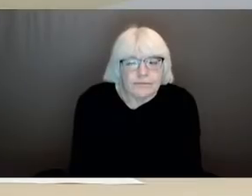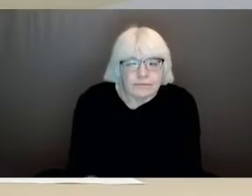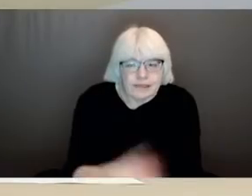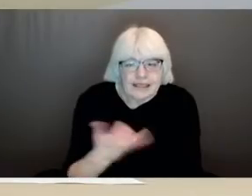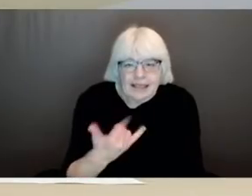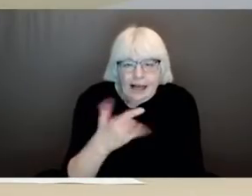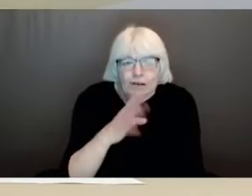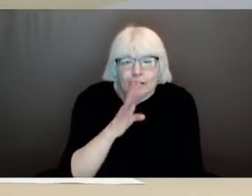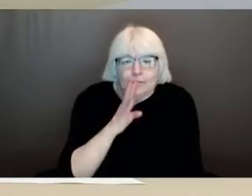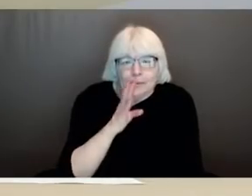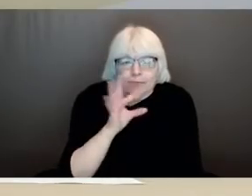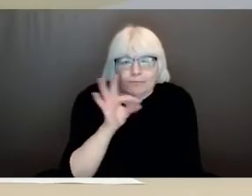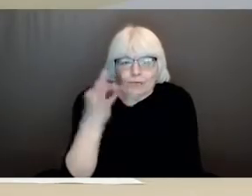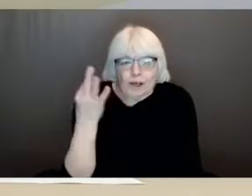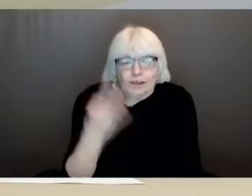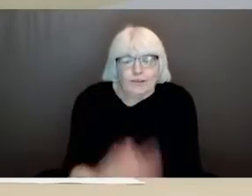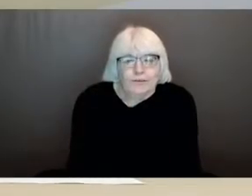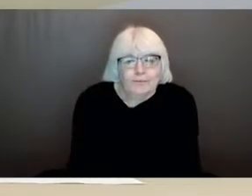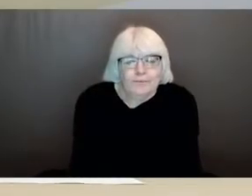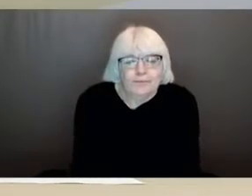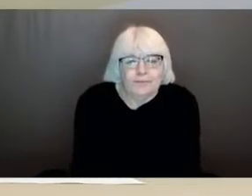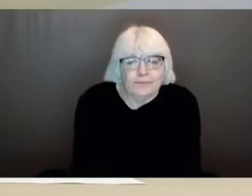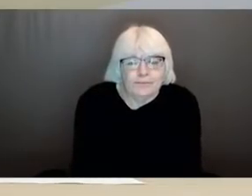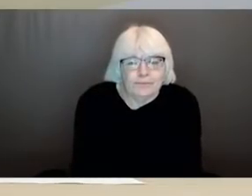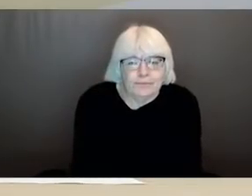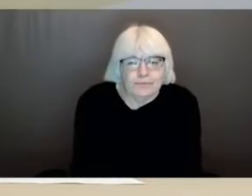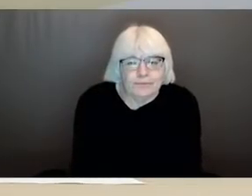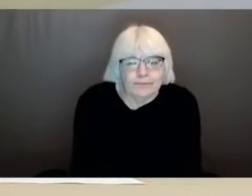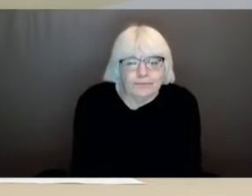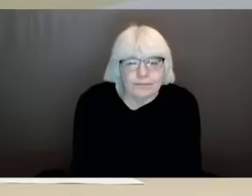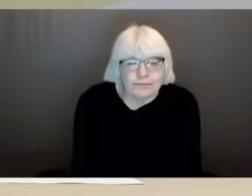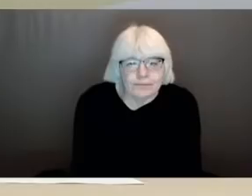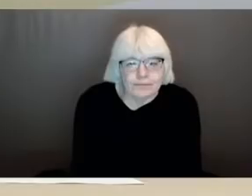les recommandations de NACI.